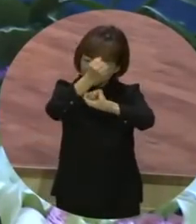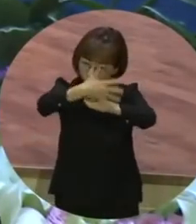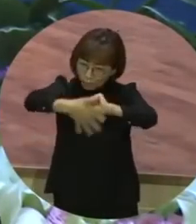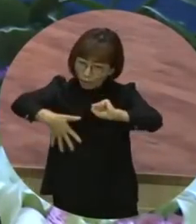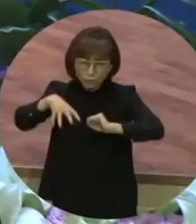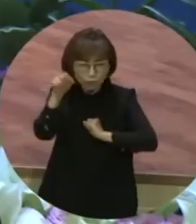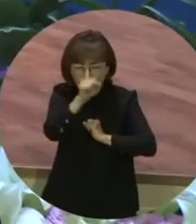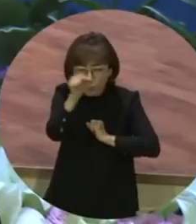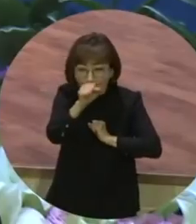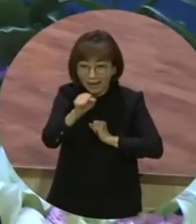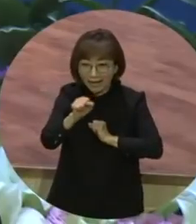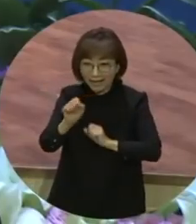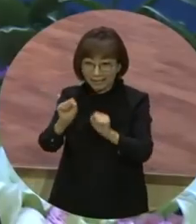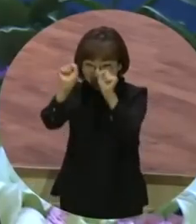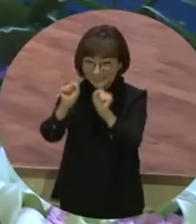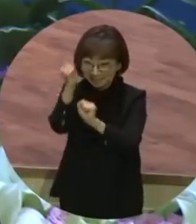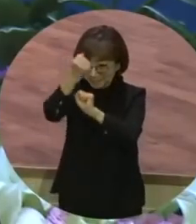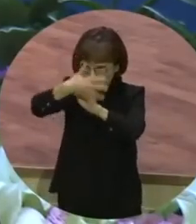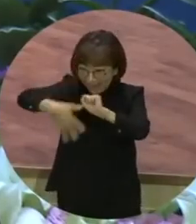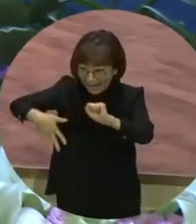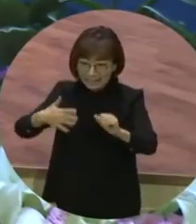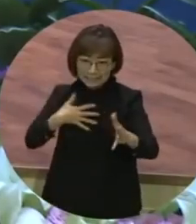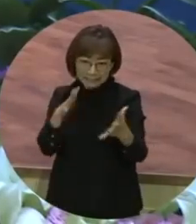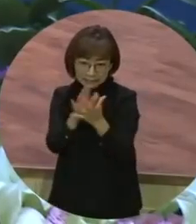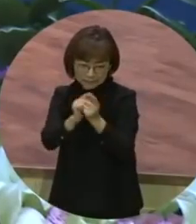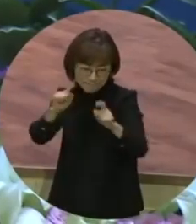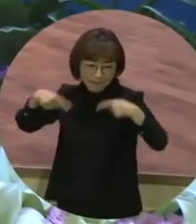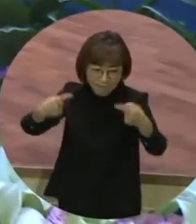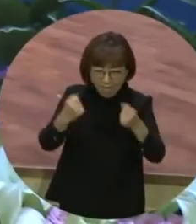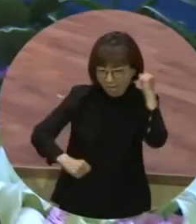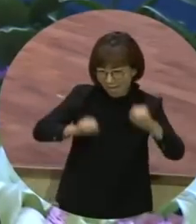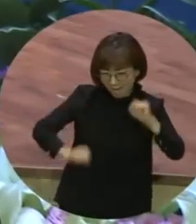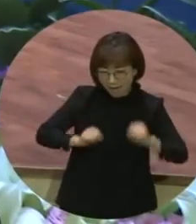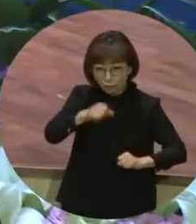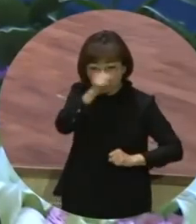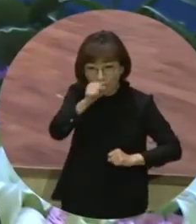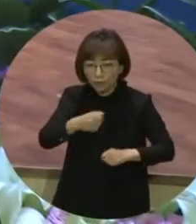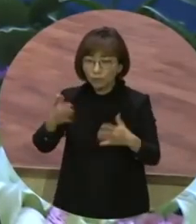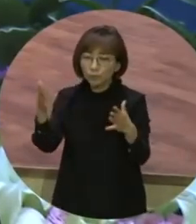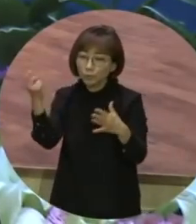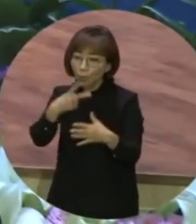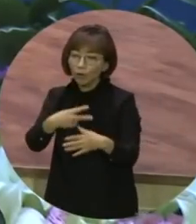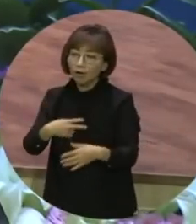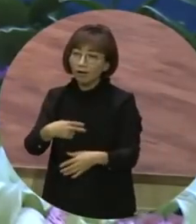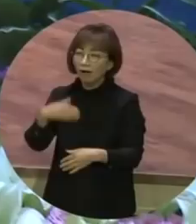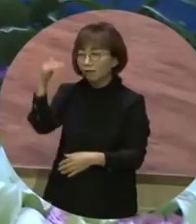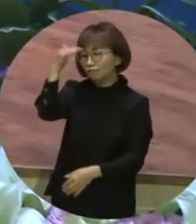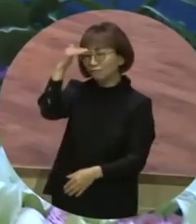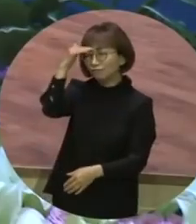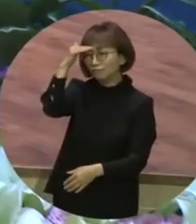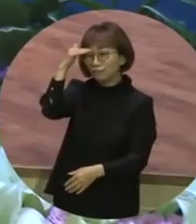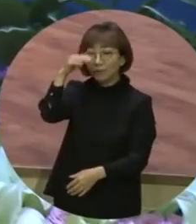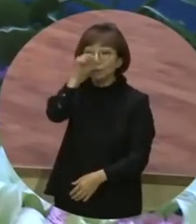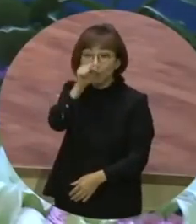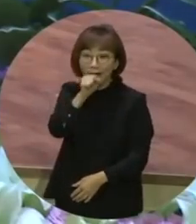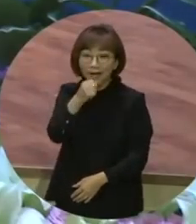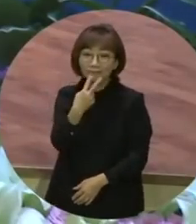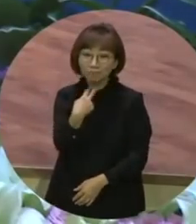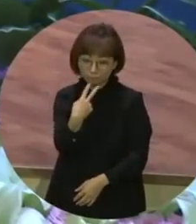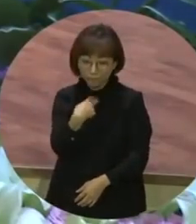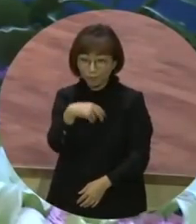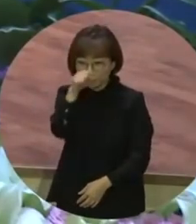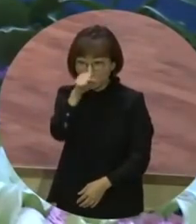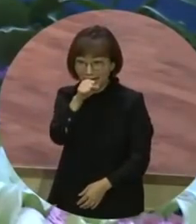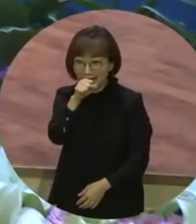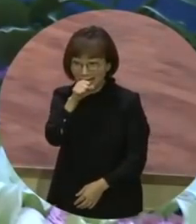직접 경기하는 것도 좋아하고, 경기를 관전하는 것도 다 좋아합니다. 오늘 원리스 공동체